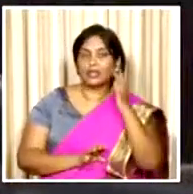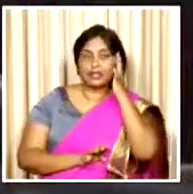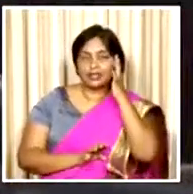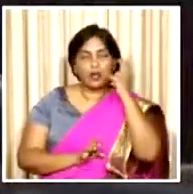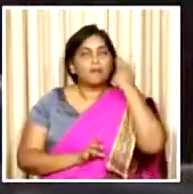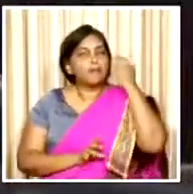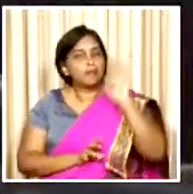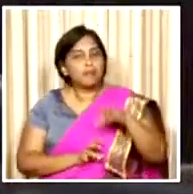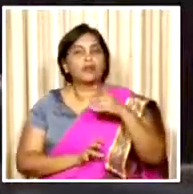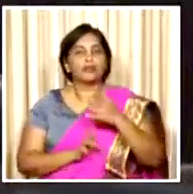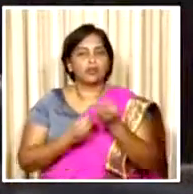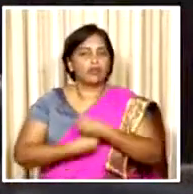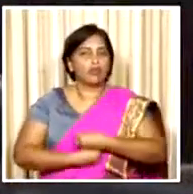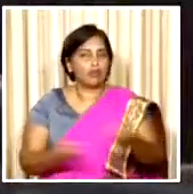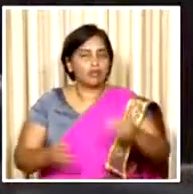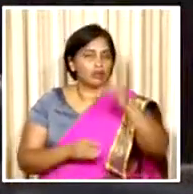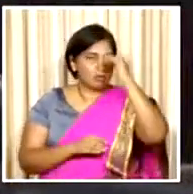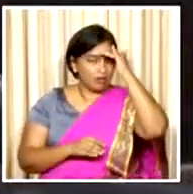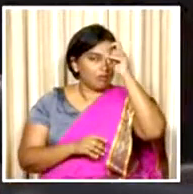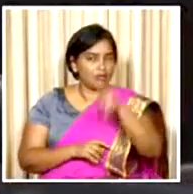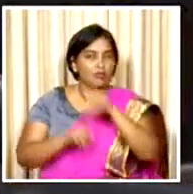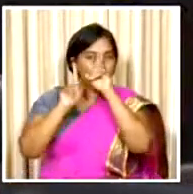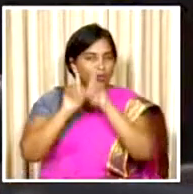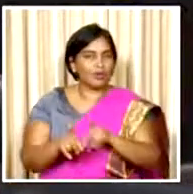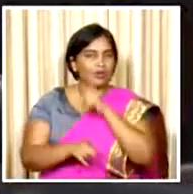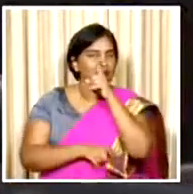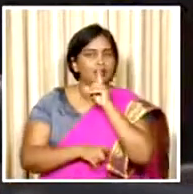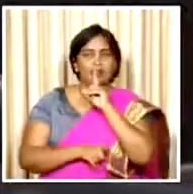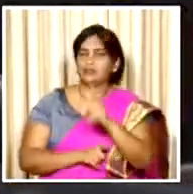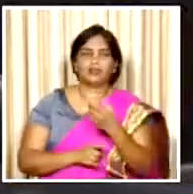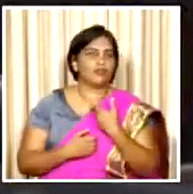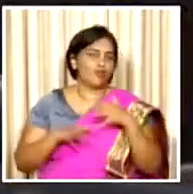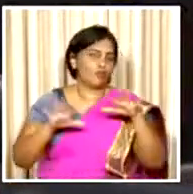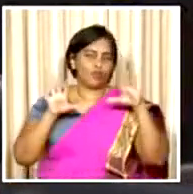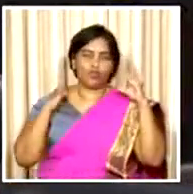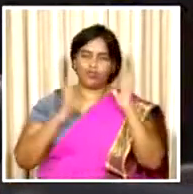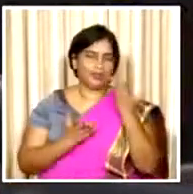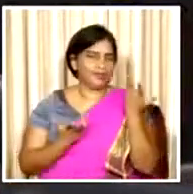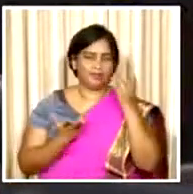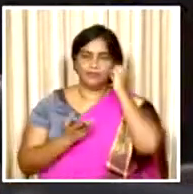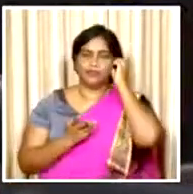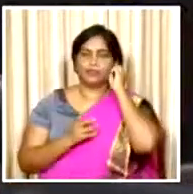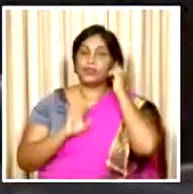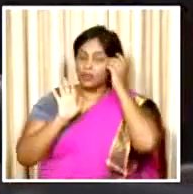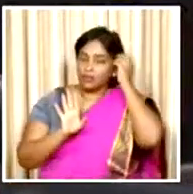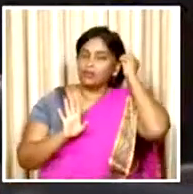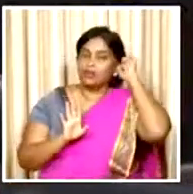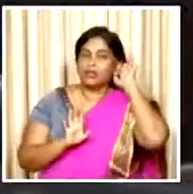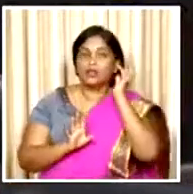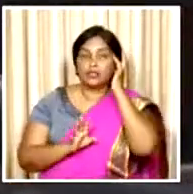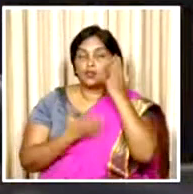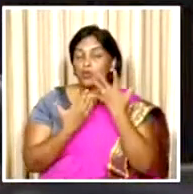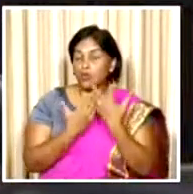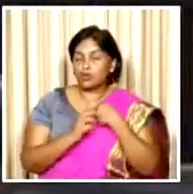සහ බලාපොරොත්තු විනාශ කරපු නායකයෙක් ඔය විදිය කතා කියන එක ගැන අපි පුදුම වෙන්න ඕනේ නැහැ. නමුත් සිහින